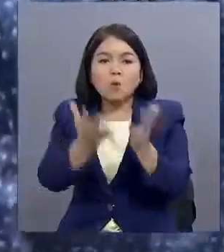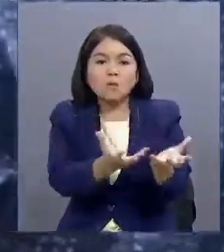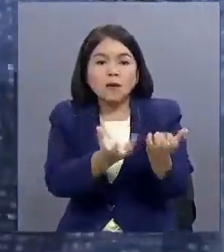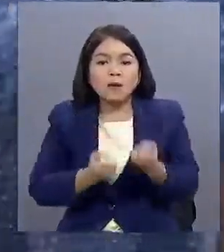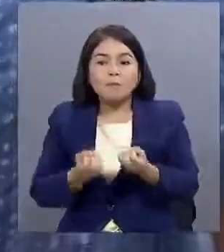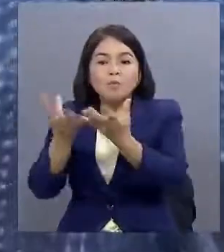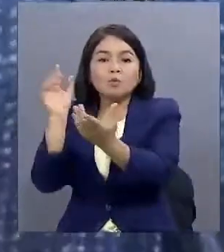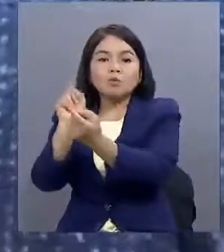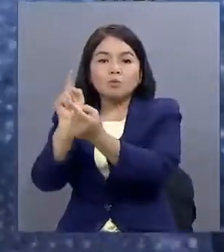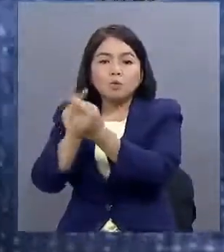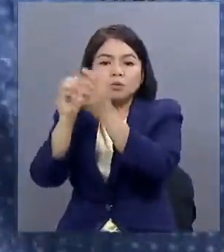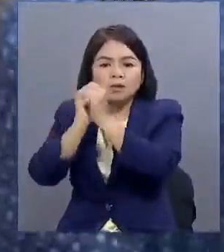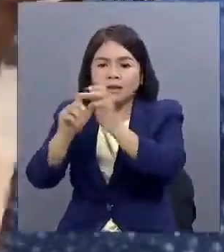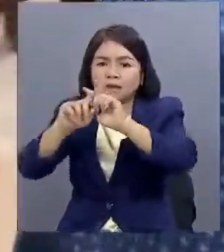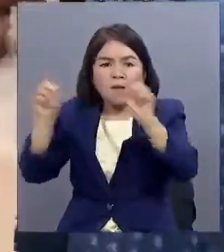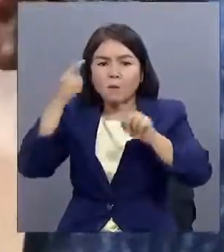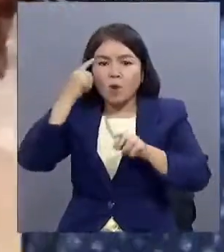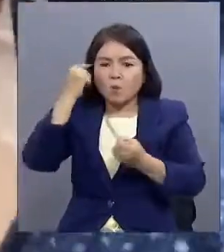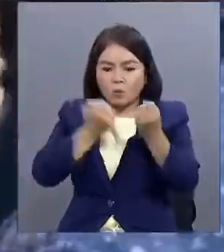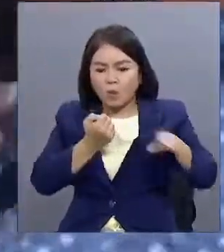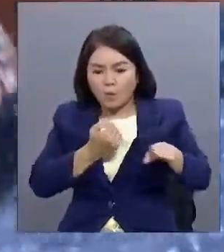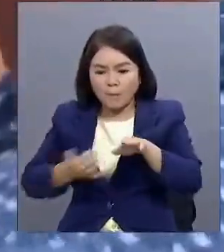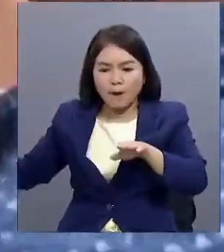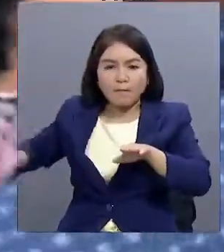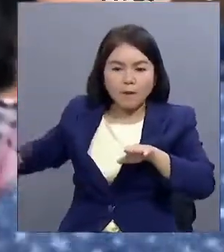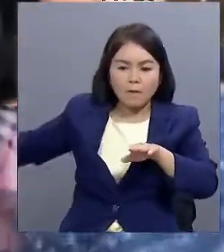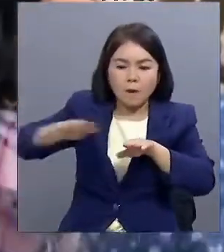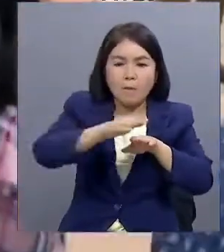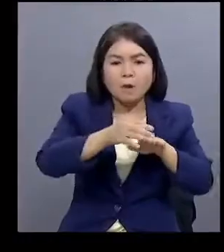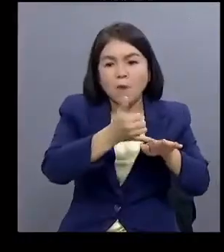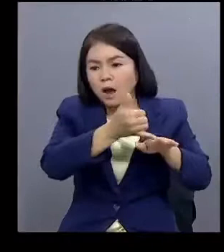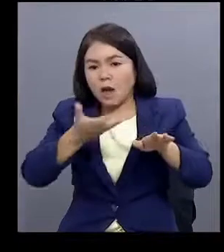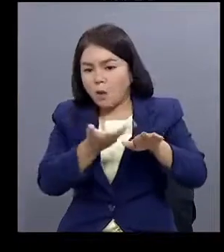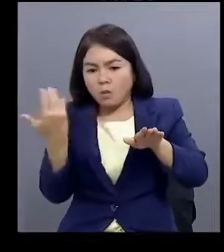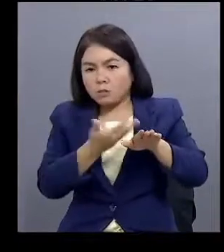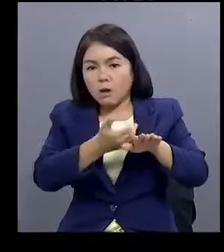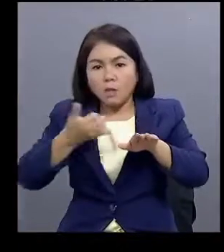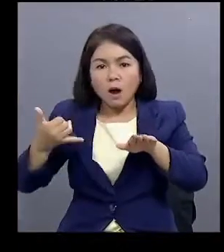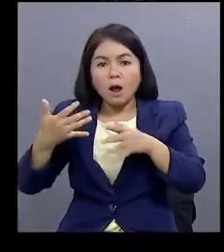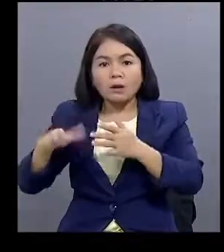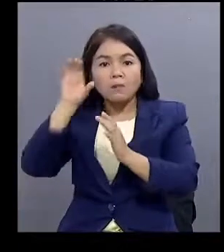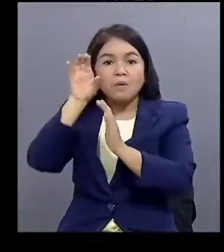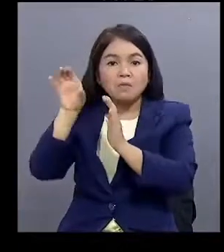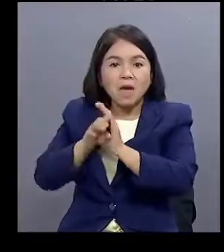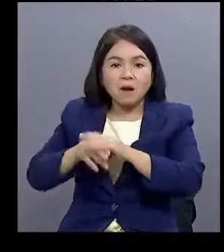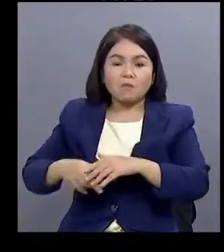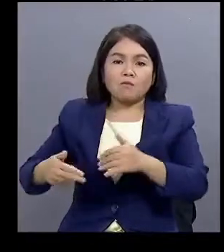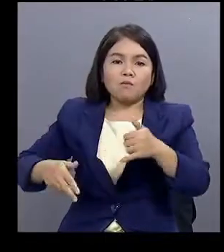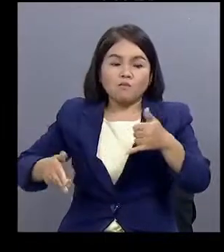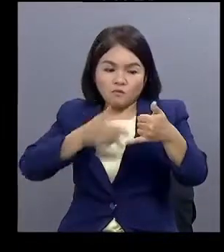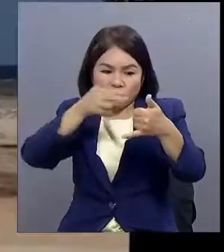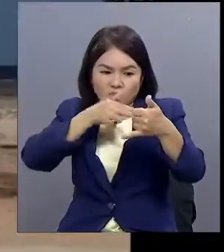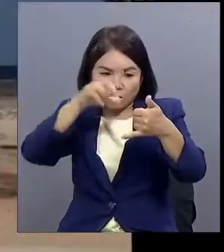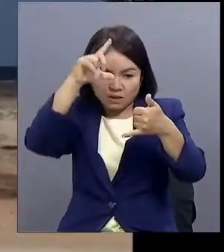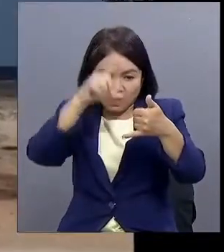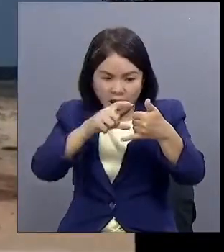ระหว่างเดินทางมีรถขับปาดหน้าชิงตัวไปต่อมาก็มีการส่งคลิปวิดีโอผ่านโทรศัพท์มือถือของผู้เสียหายโดยให้บุต